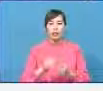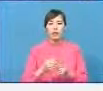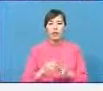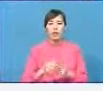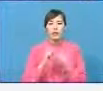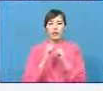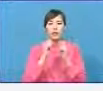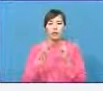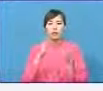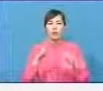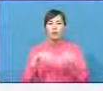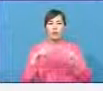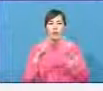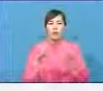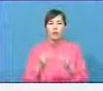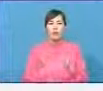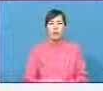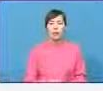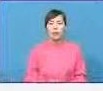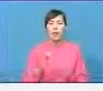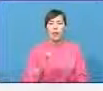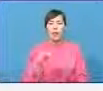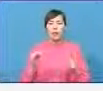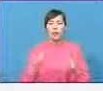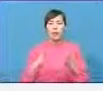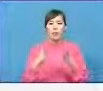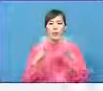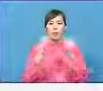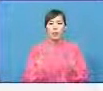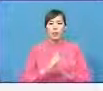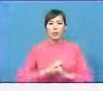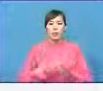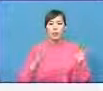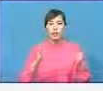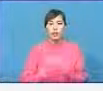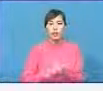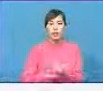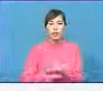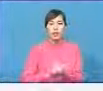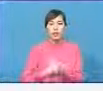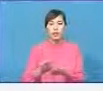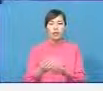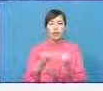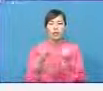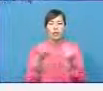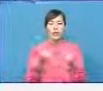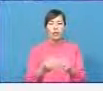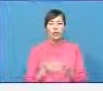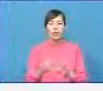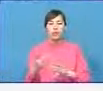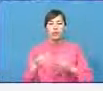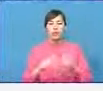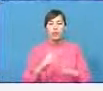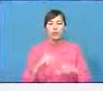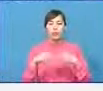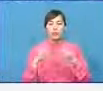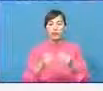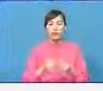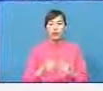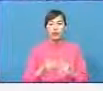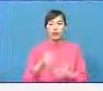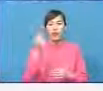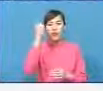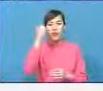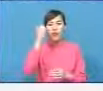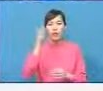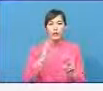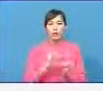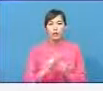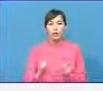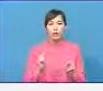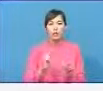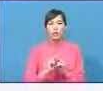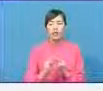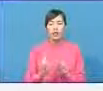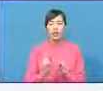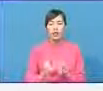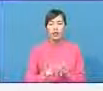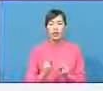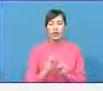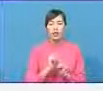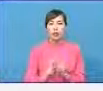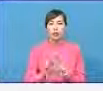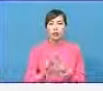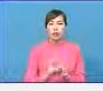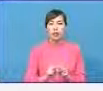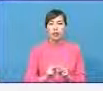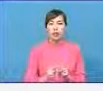тапсырылды. Балалар күніне дастархан жайып балаларға концерт беріп жатыр. Оған да рахмет ұстаздарға осы жердегі. Осы